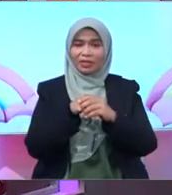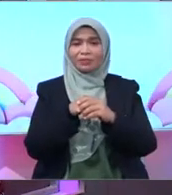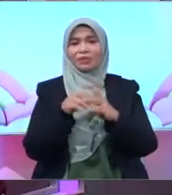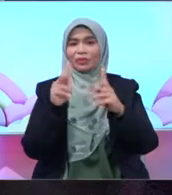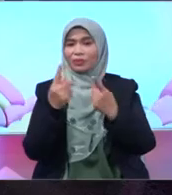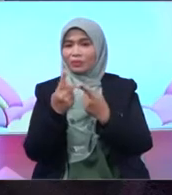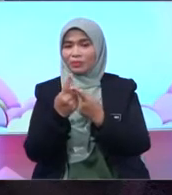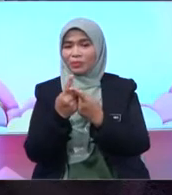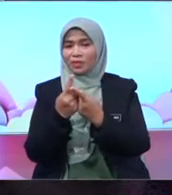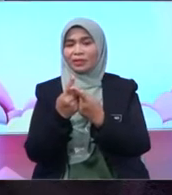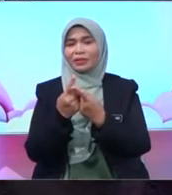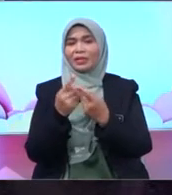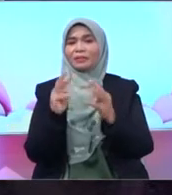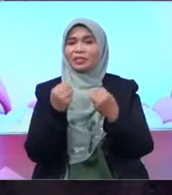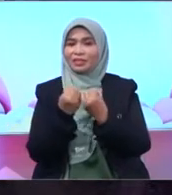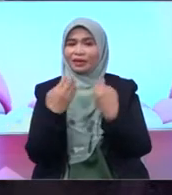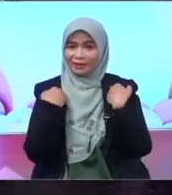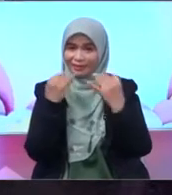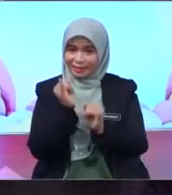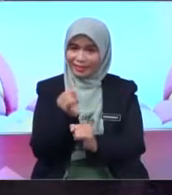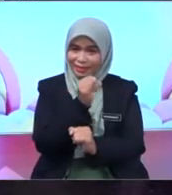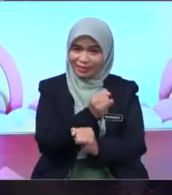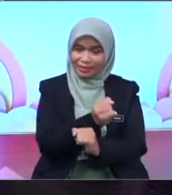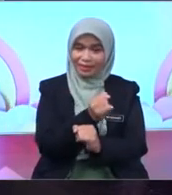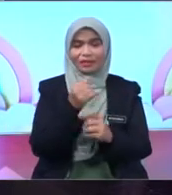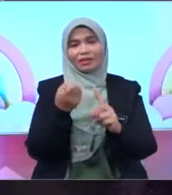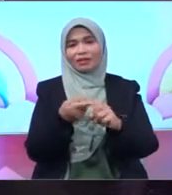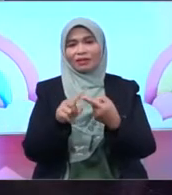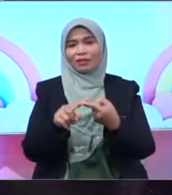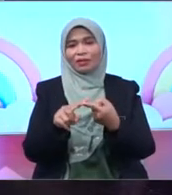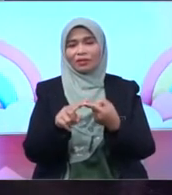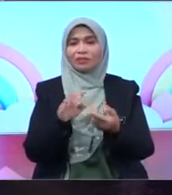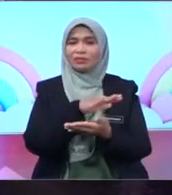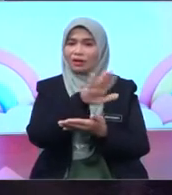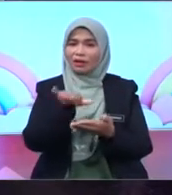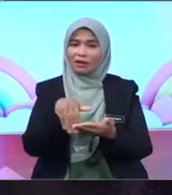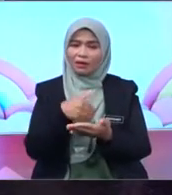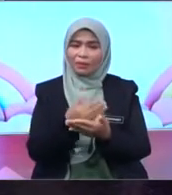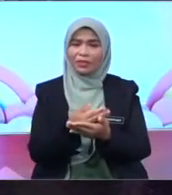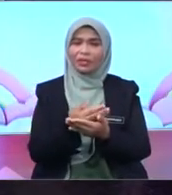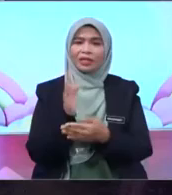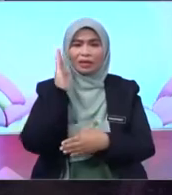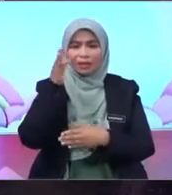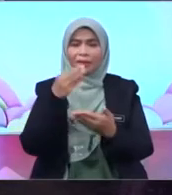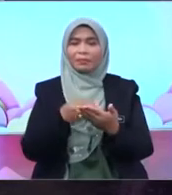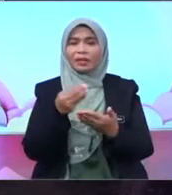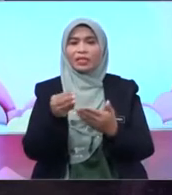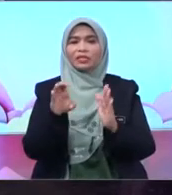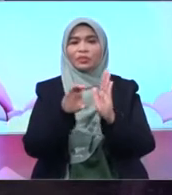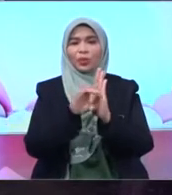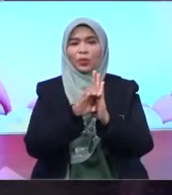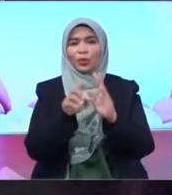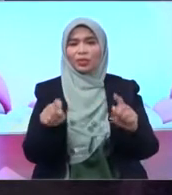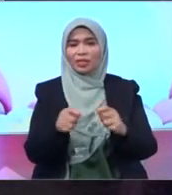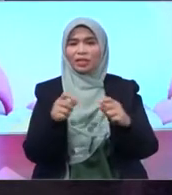Jiran kita mempunyai kawan-kawan masyarakat semua akeng memberikan contoh tingkah